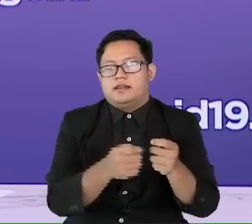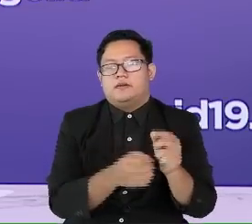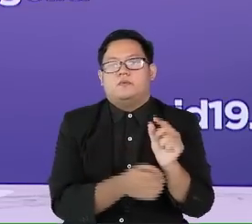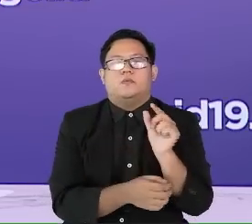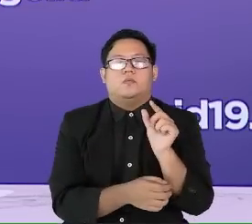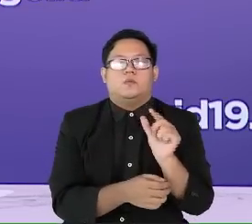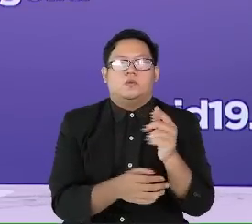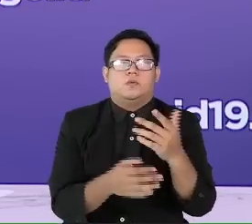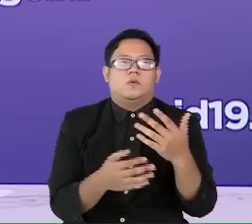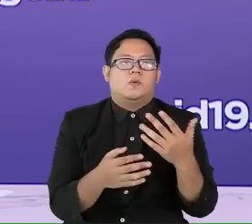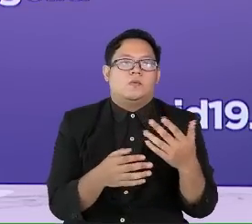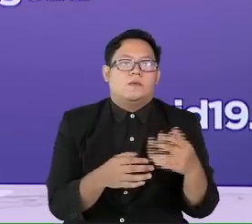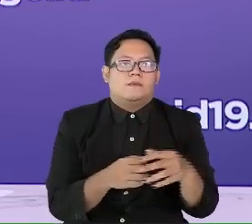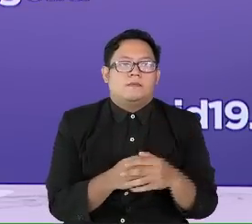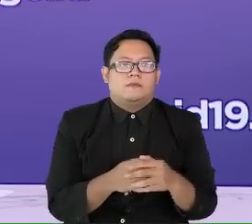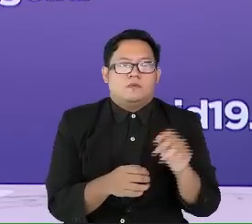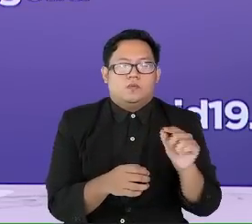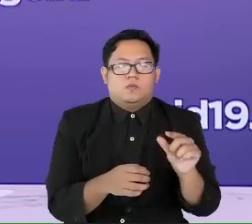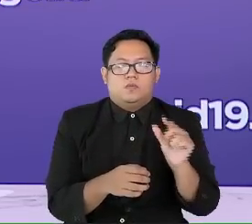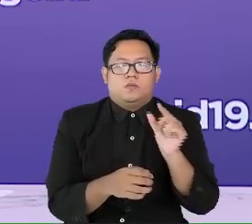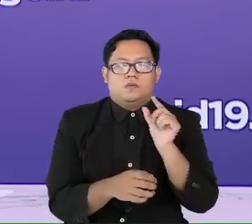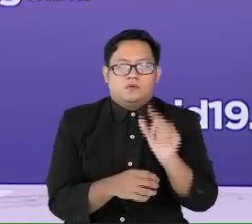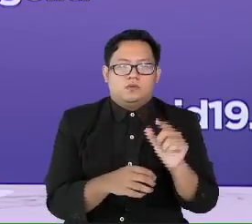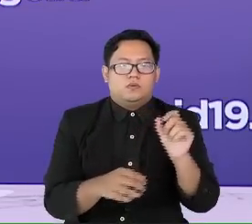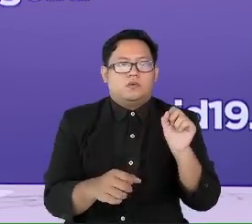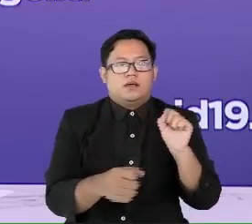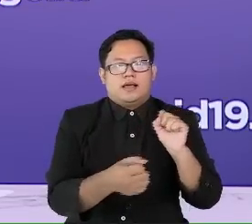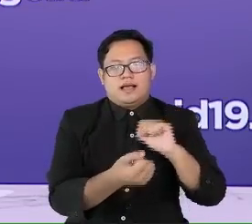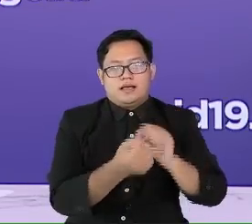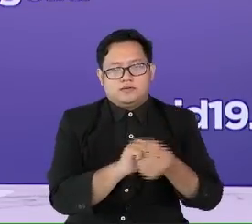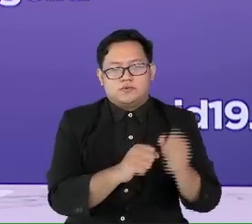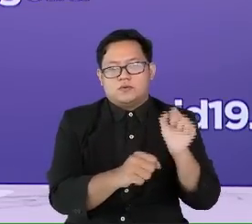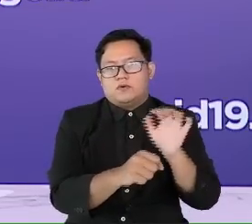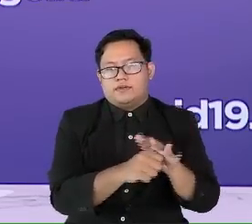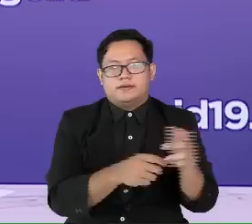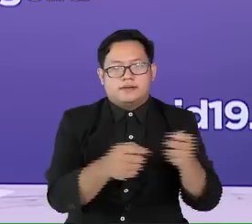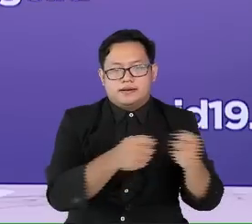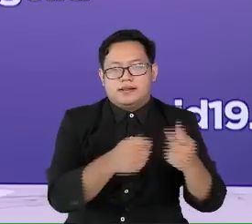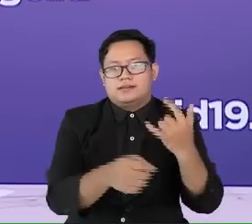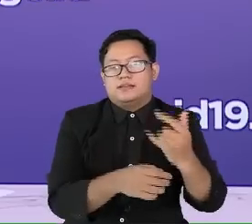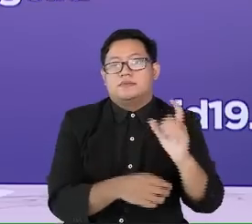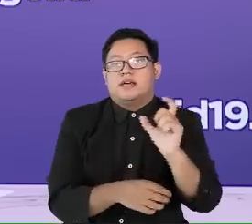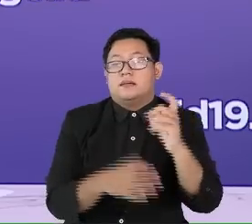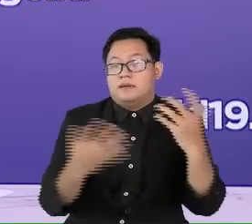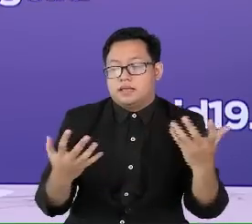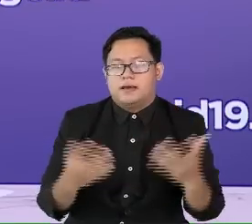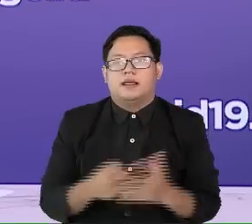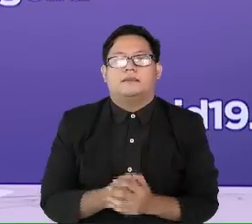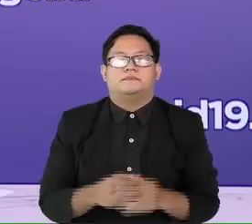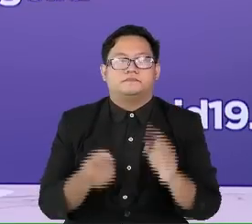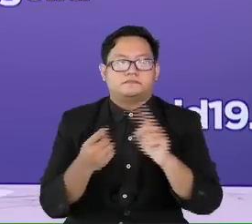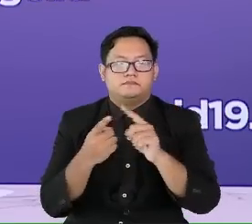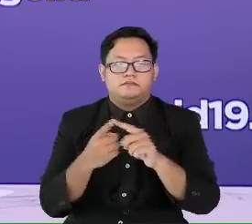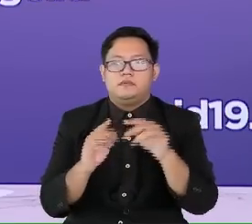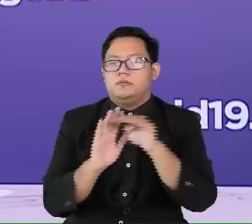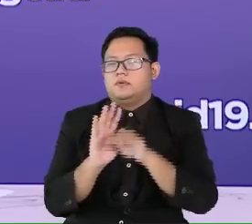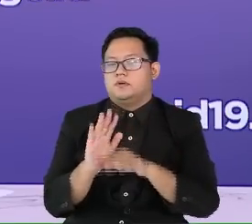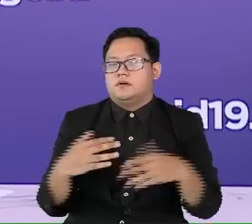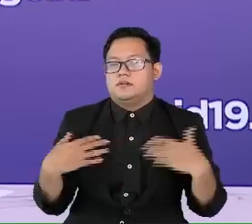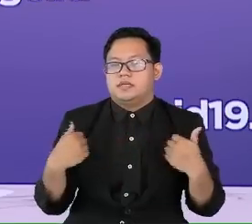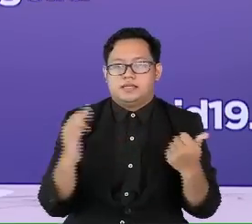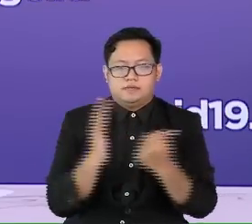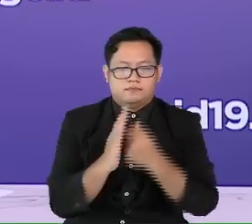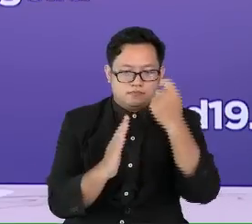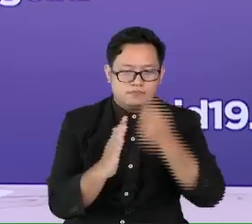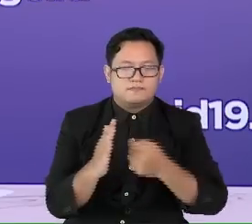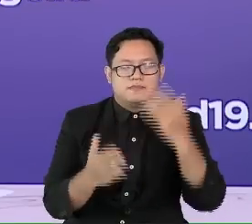yang terus-menerus terkendali, dan diantaranya yang pertama, menerapkan protokol kesehatan secara disiplin